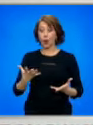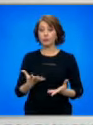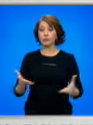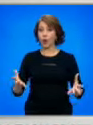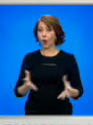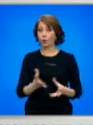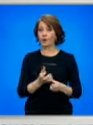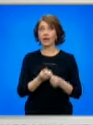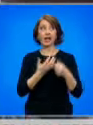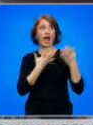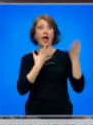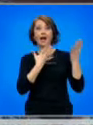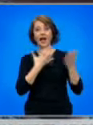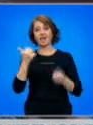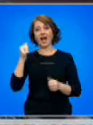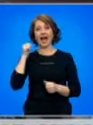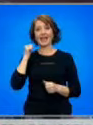Провери наш екип.